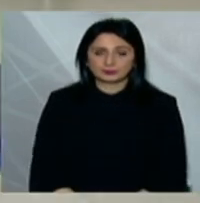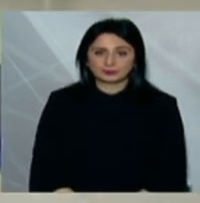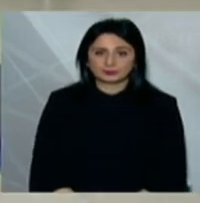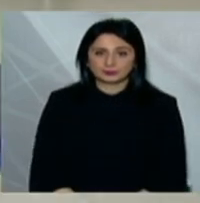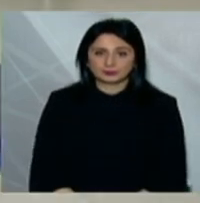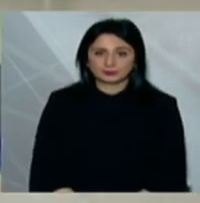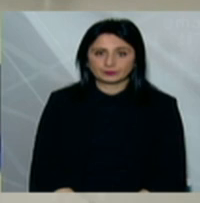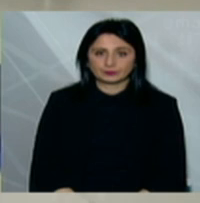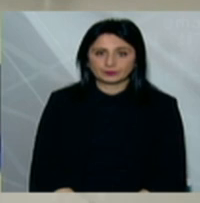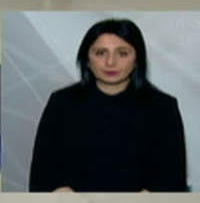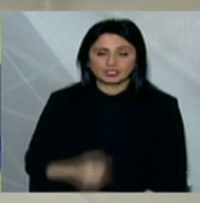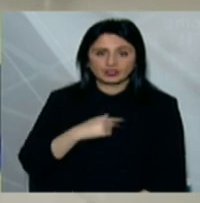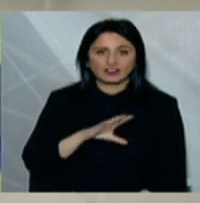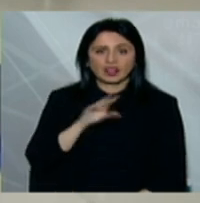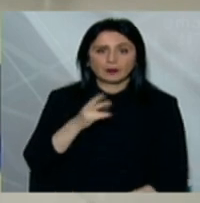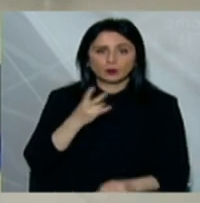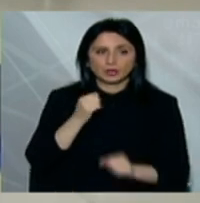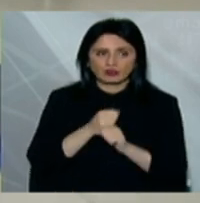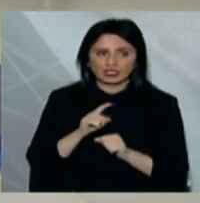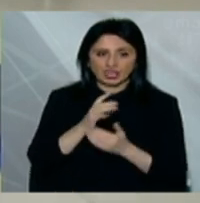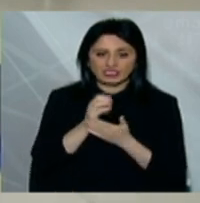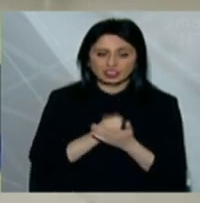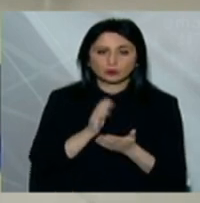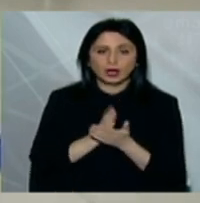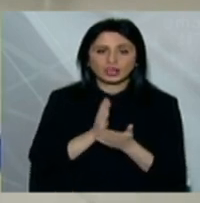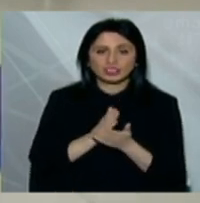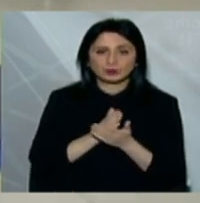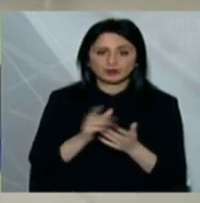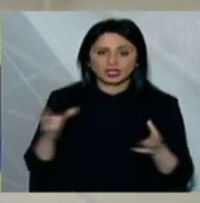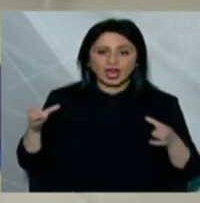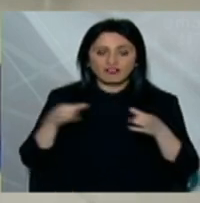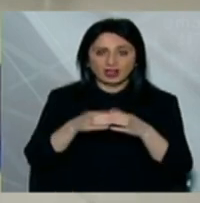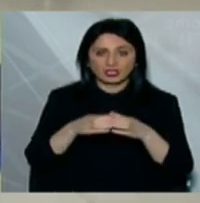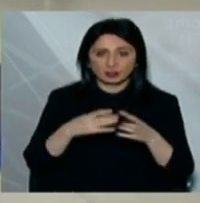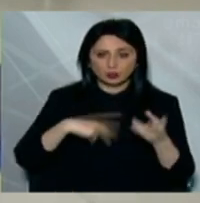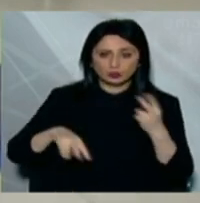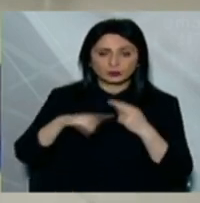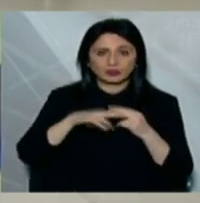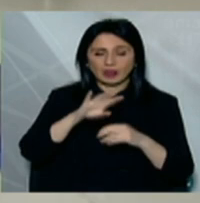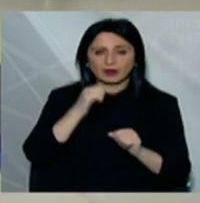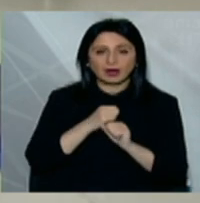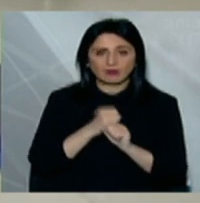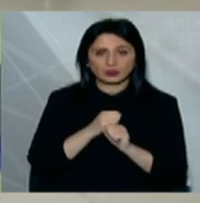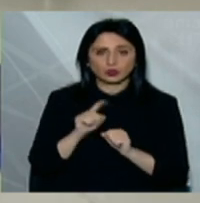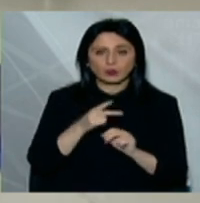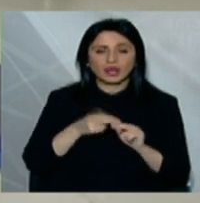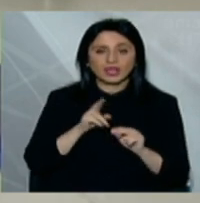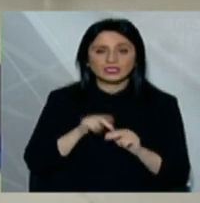ჩვენ ყველაფერი უნდა გავაკეთოთ, ეს რესურსი, რომელიც არსებობს, გავაერთიანოთ და გავაკეთოთ ყველაფერი, რომ